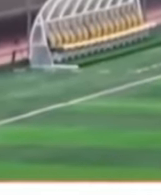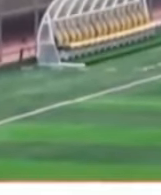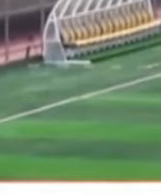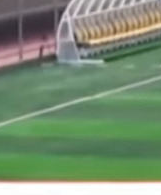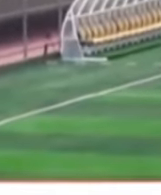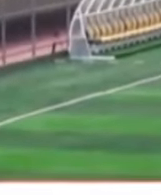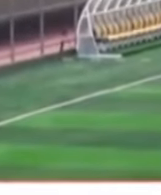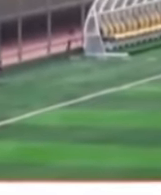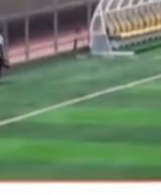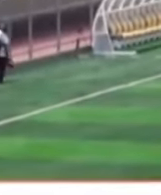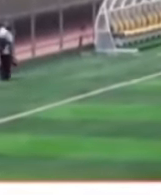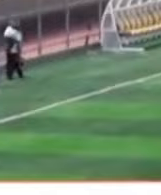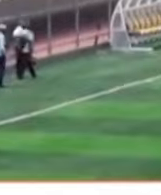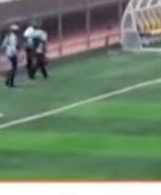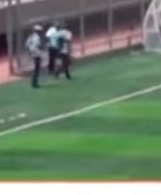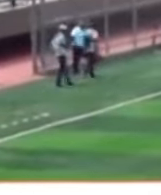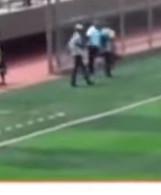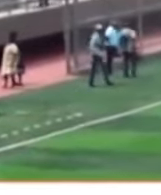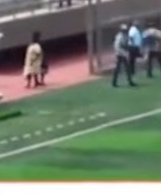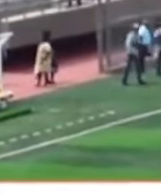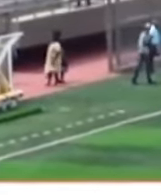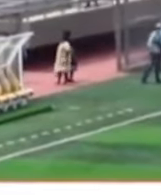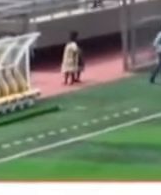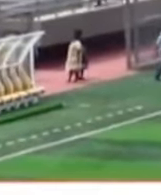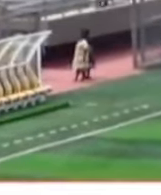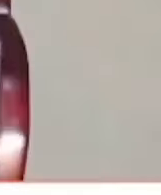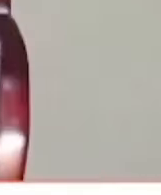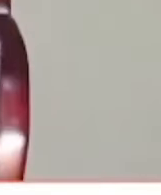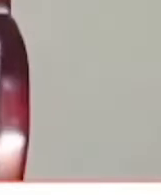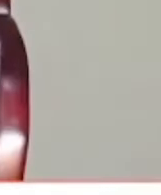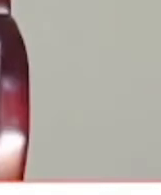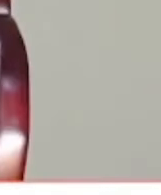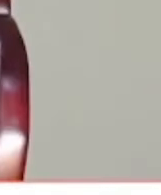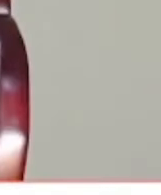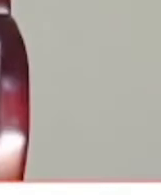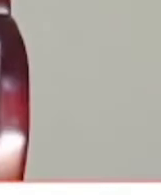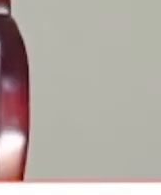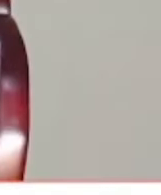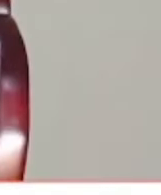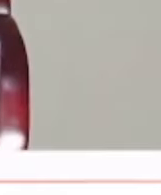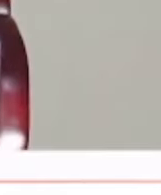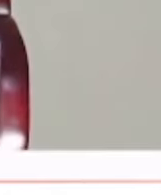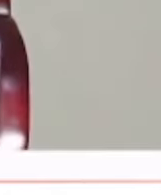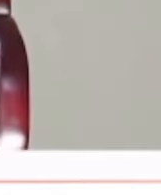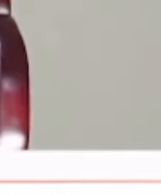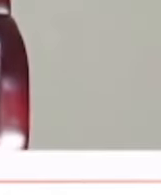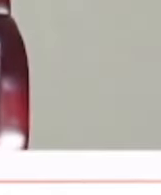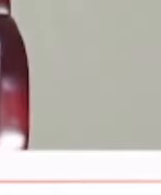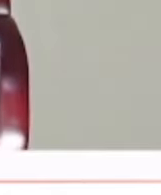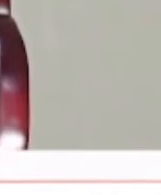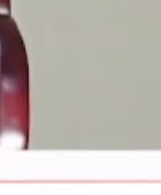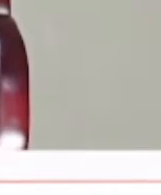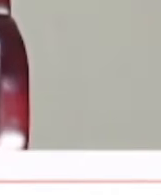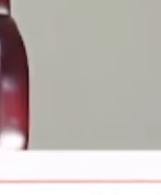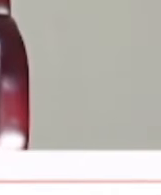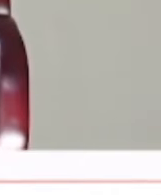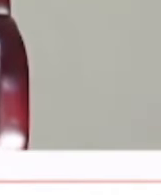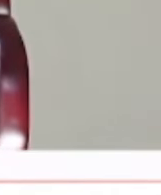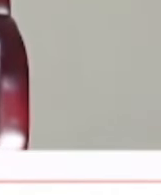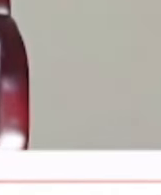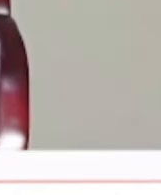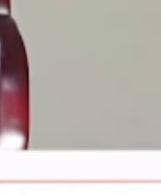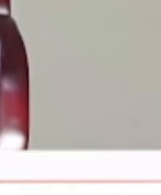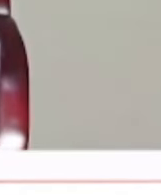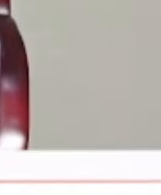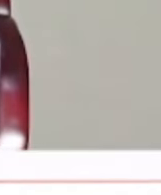facility to Uganda, to the young Ugandan. And many times you